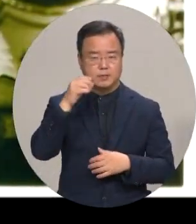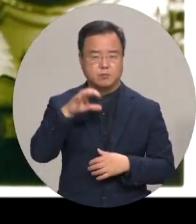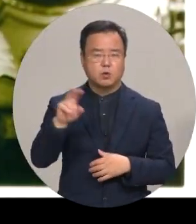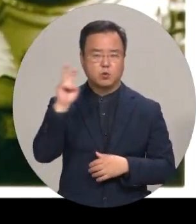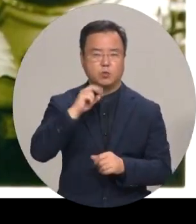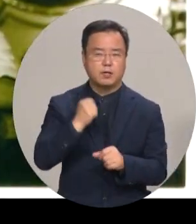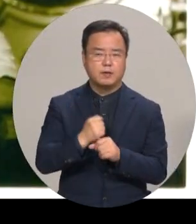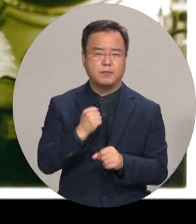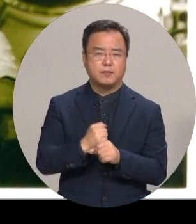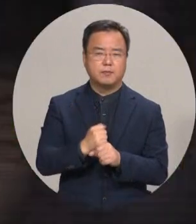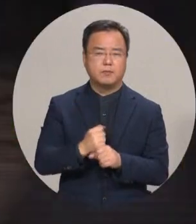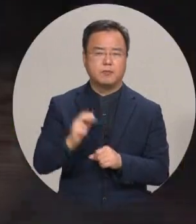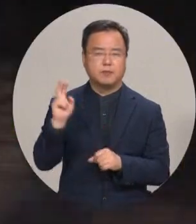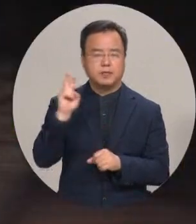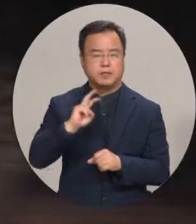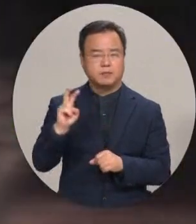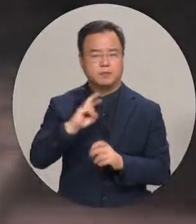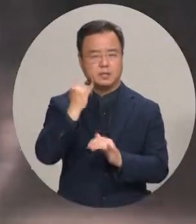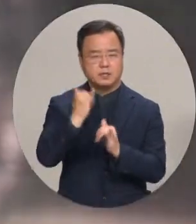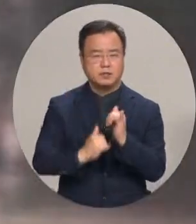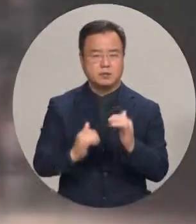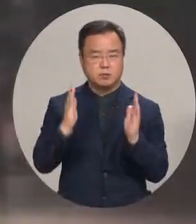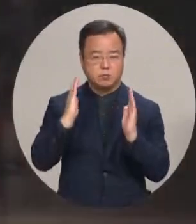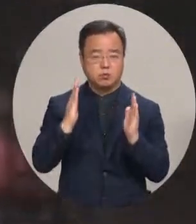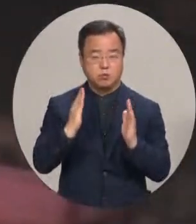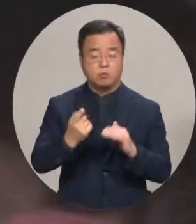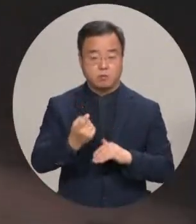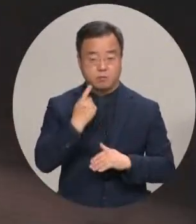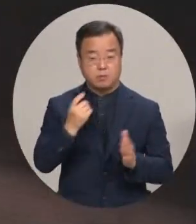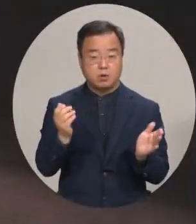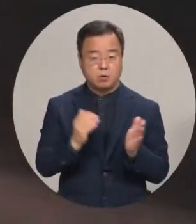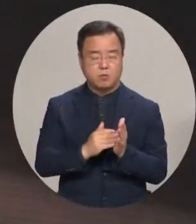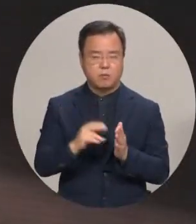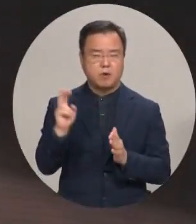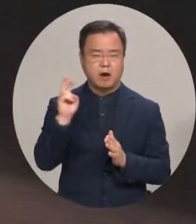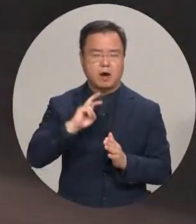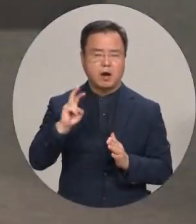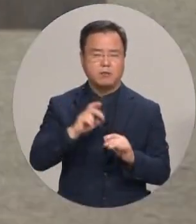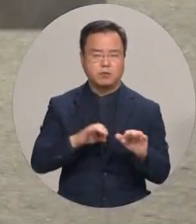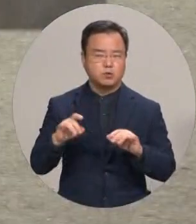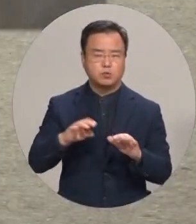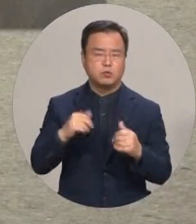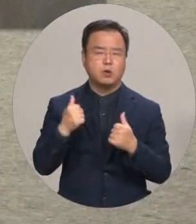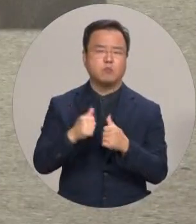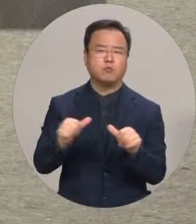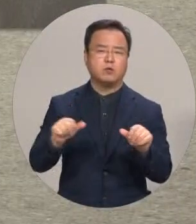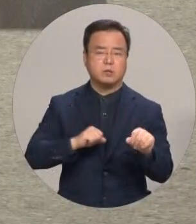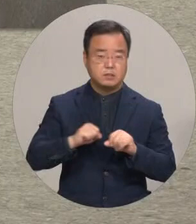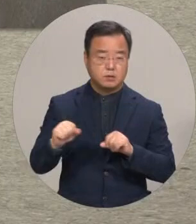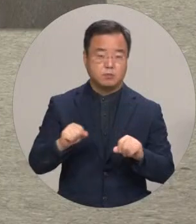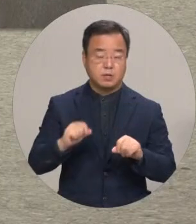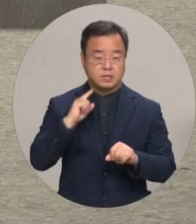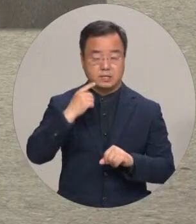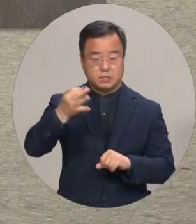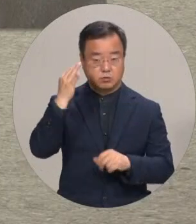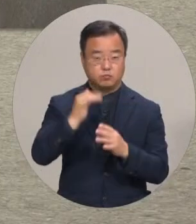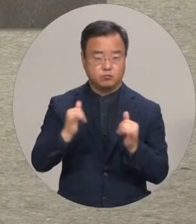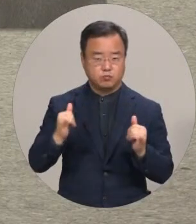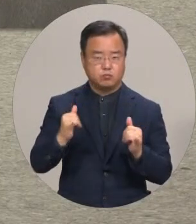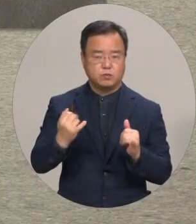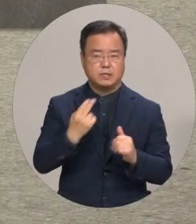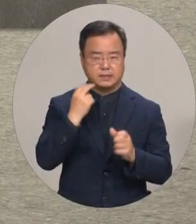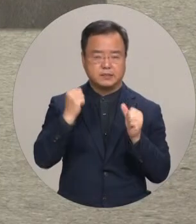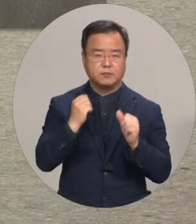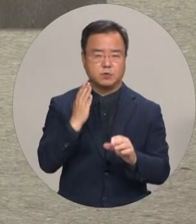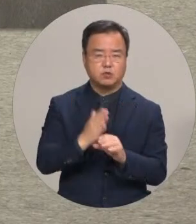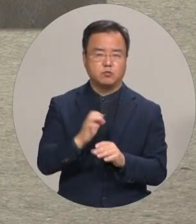작곡과 음악사학을 공부했고 악기를 부수는 등의 행위예술가로 유명했습니다. 백 작가는 생전에 플럭서스 운동의